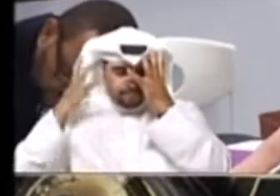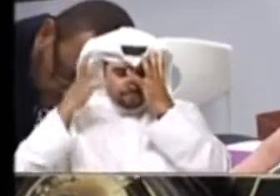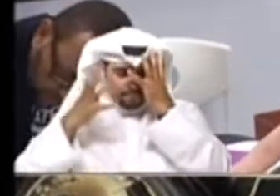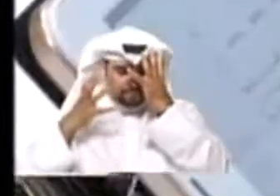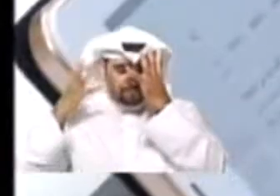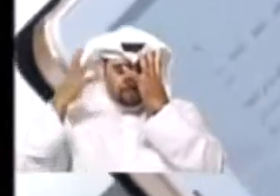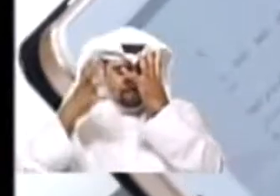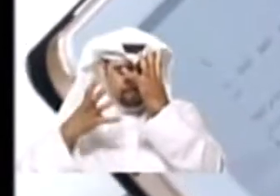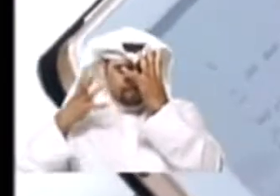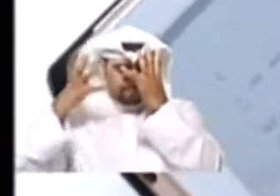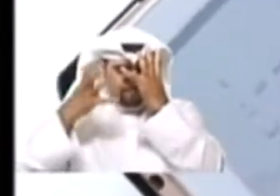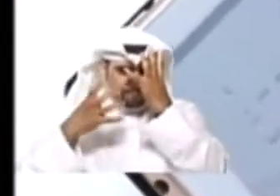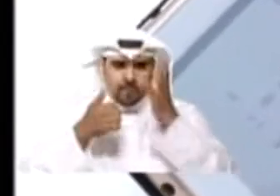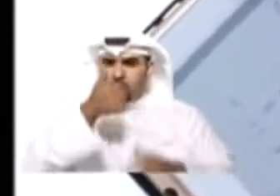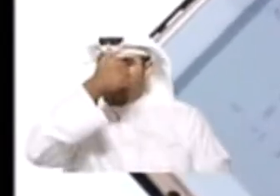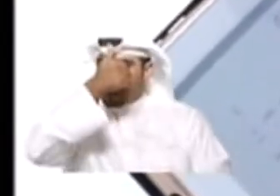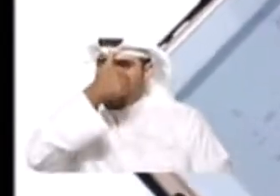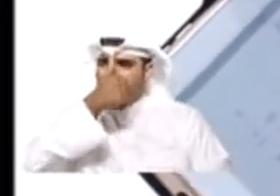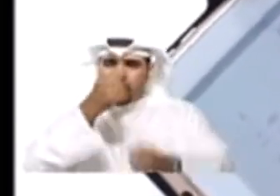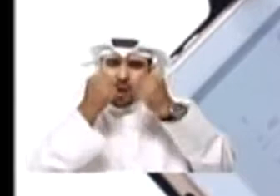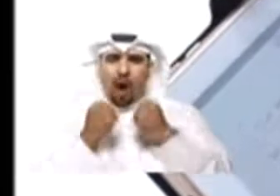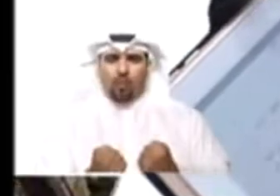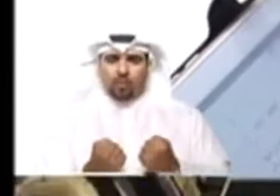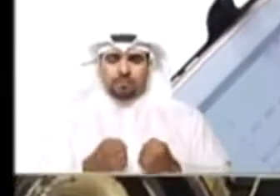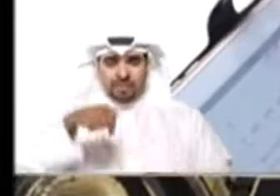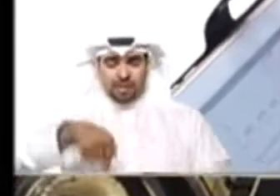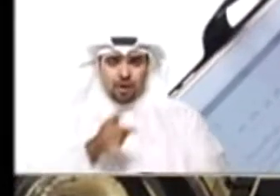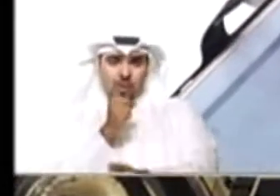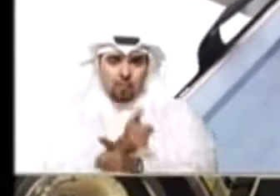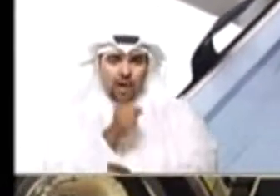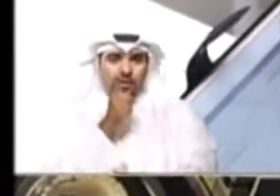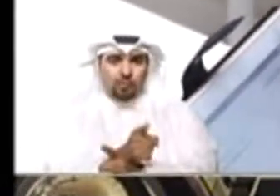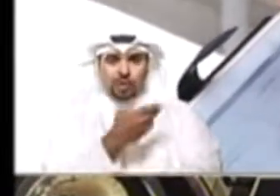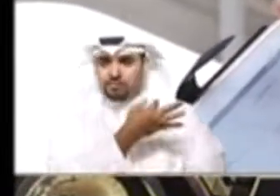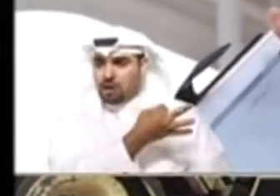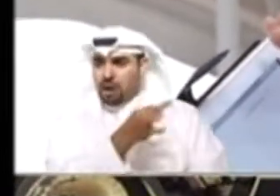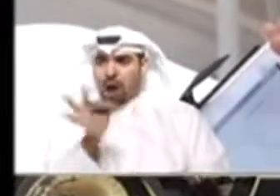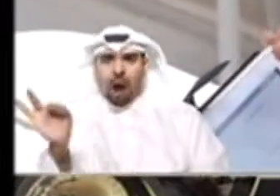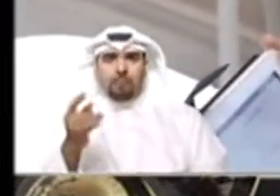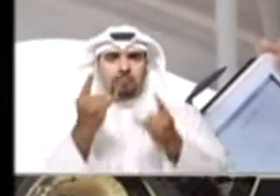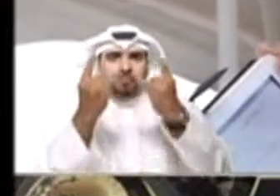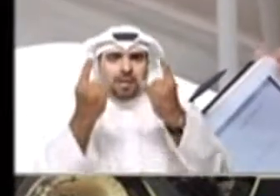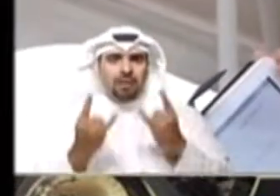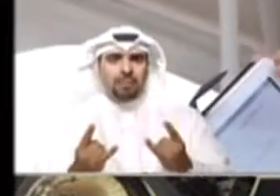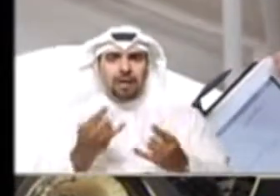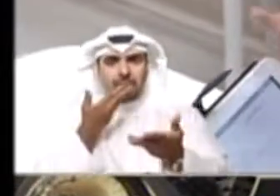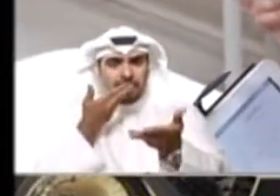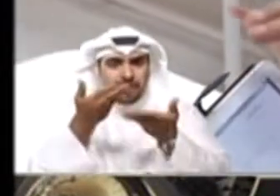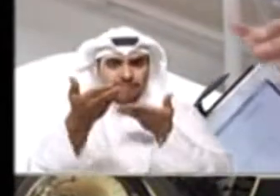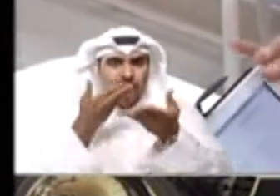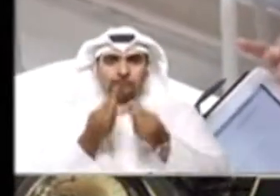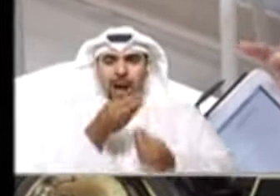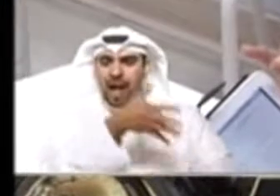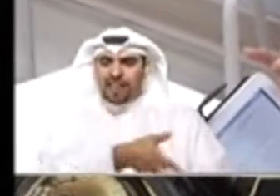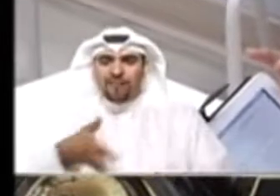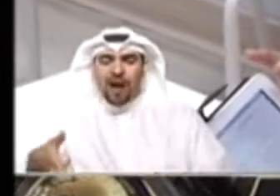فيه. المعلمون في هذه المدرسة يتمتعون بخبرات في التعامل مع المرضى، كما أن المشروع وفر